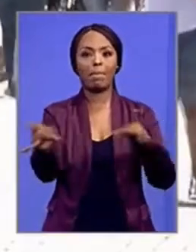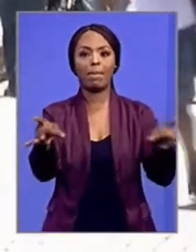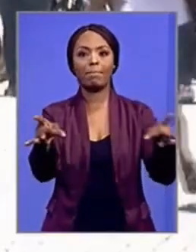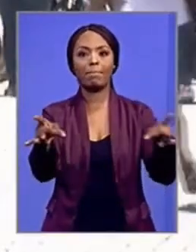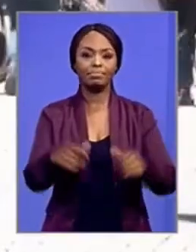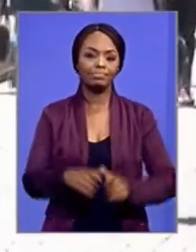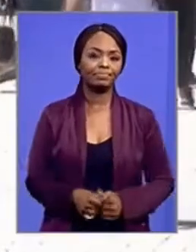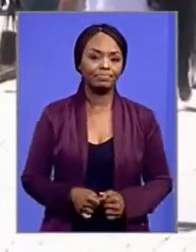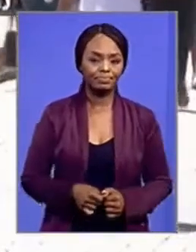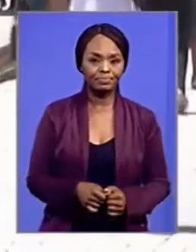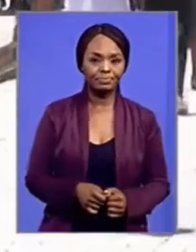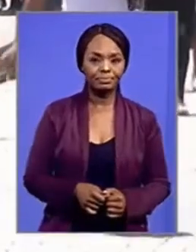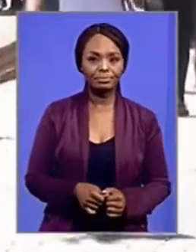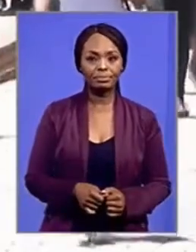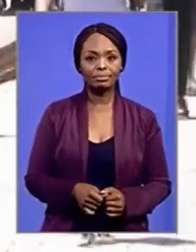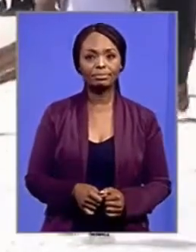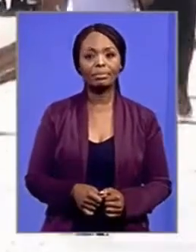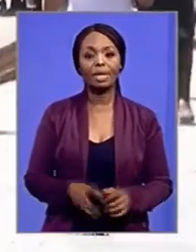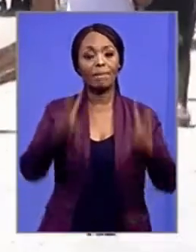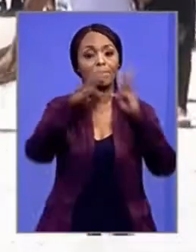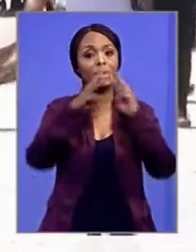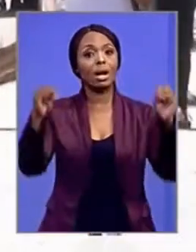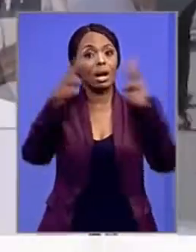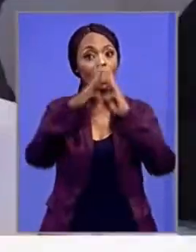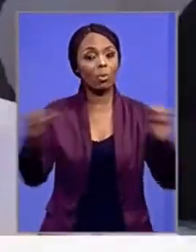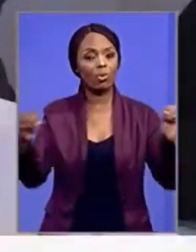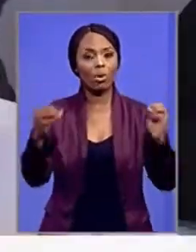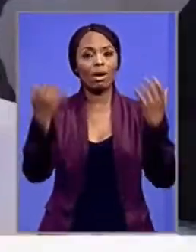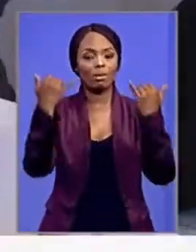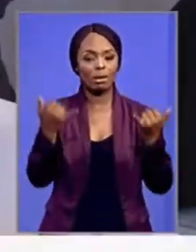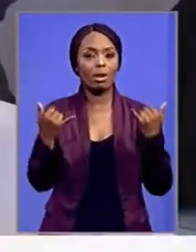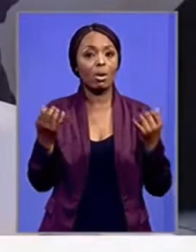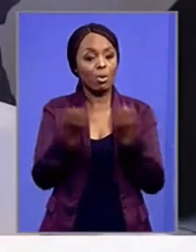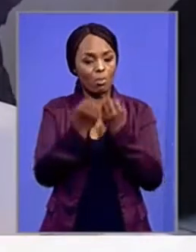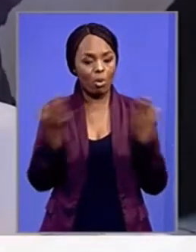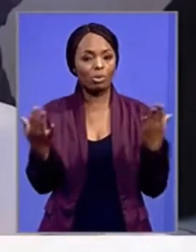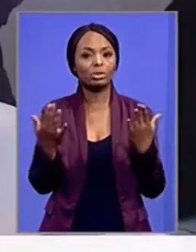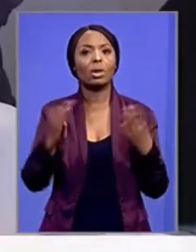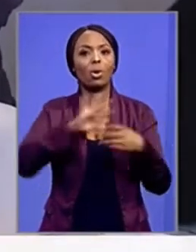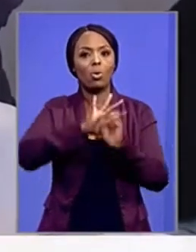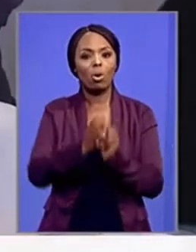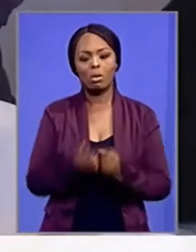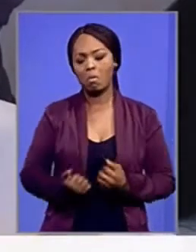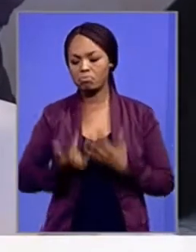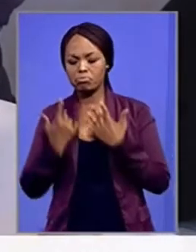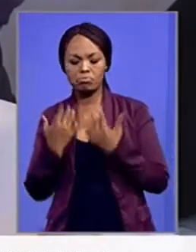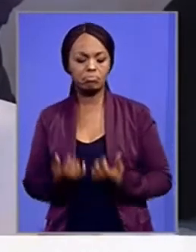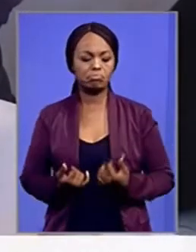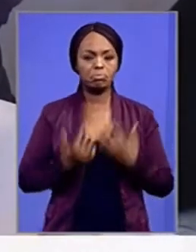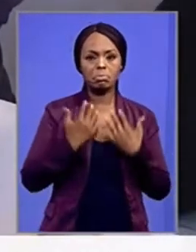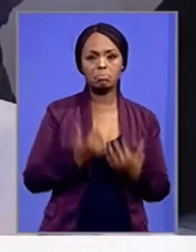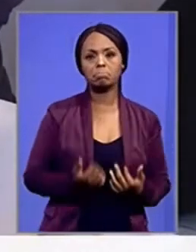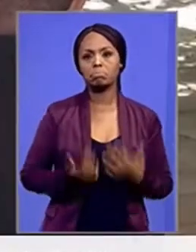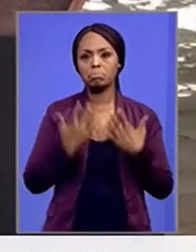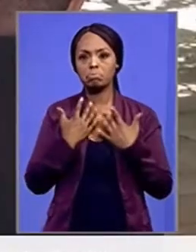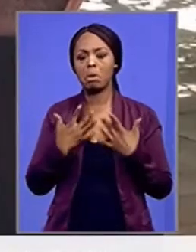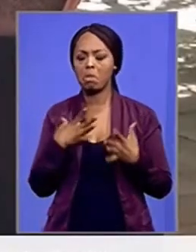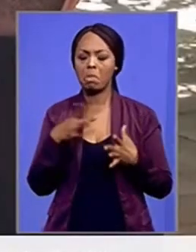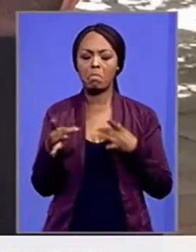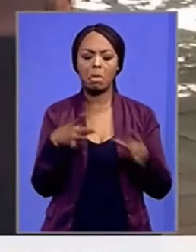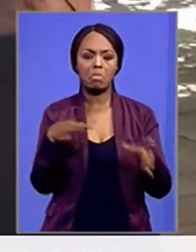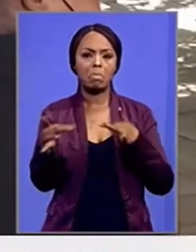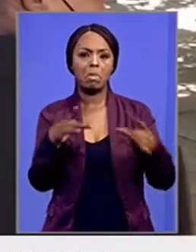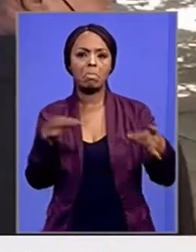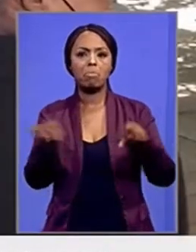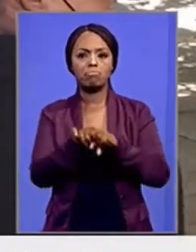Masepala Morolo wa Mangaung o sadutse o na le palo ya godimo ya batho ba fetetsego ke COVID-19 ka Free State. Go ngwadisitswe